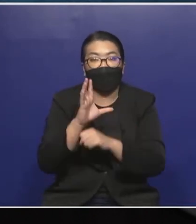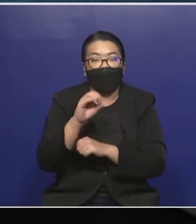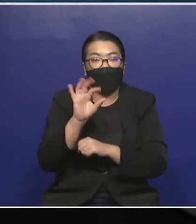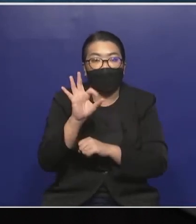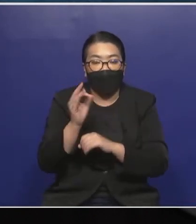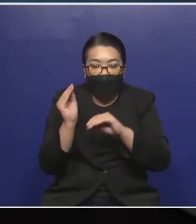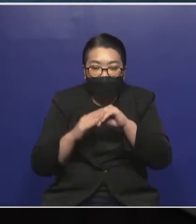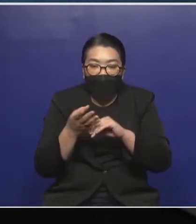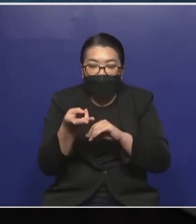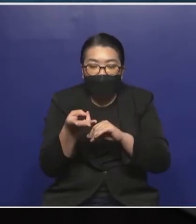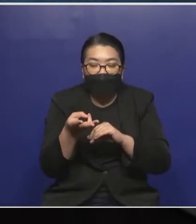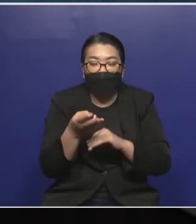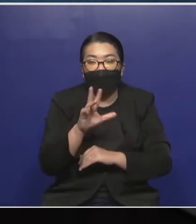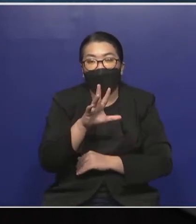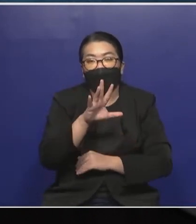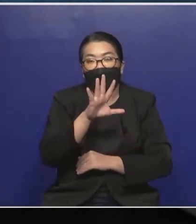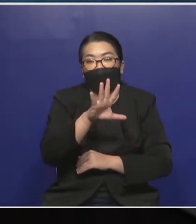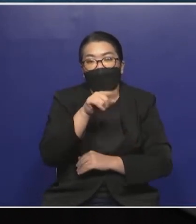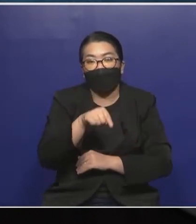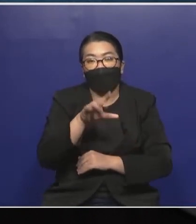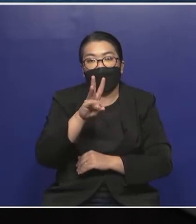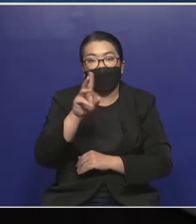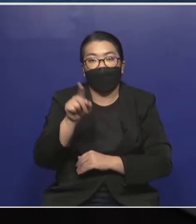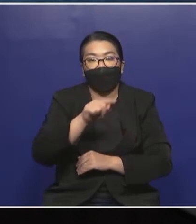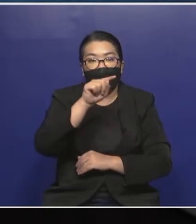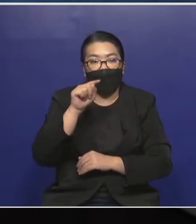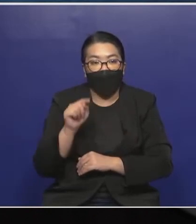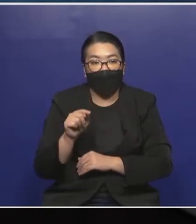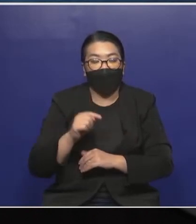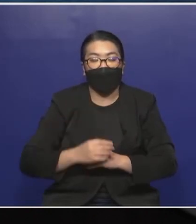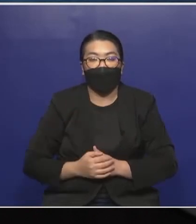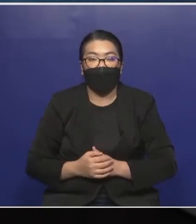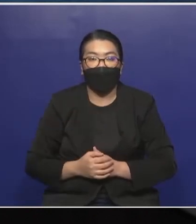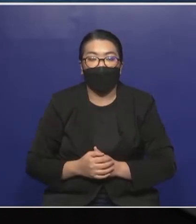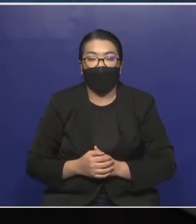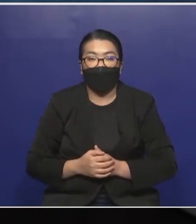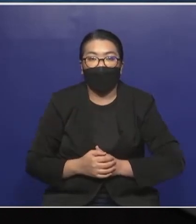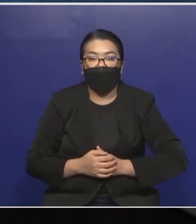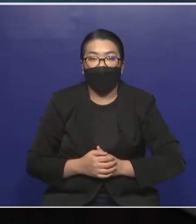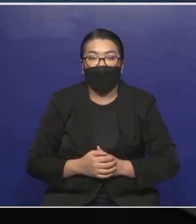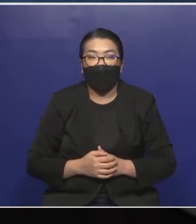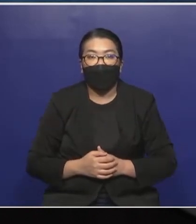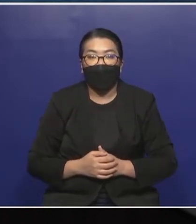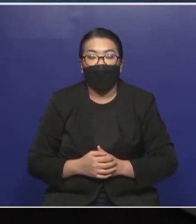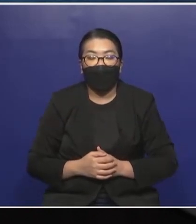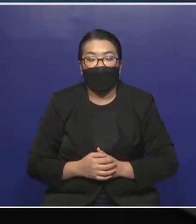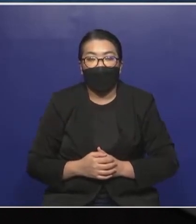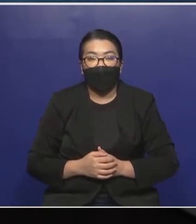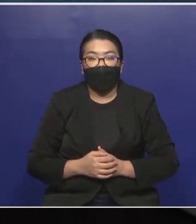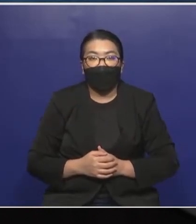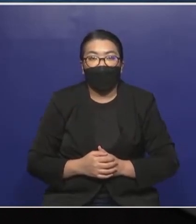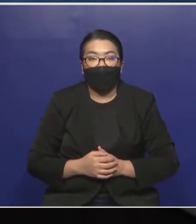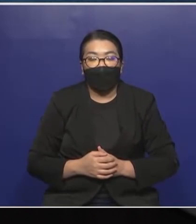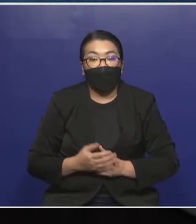ัได้ไป 5,6% blev นะครับทําแบบนี้เนี่ย